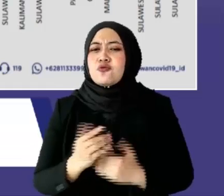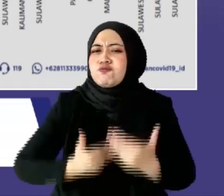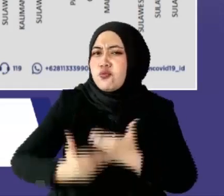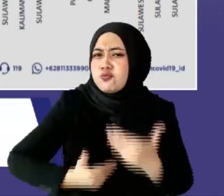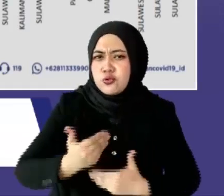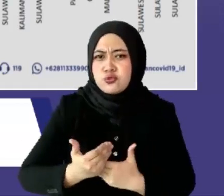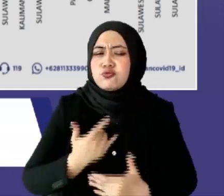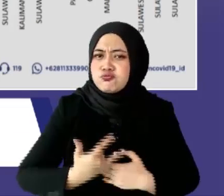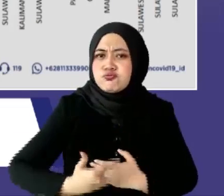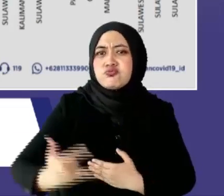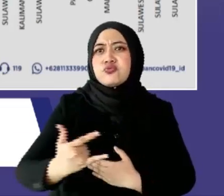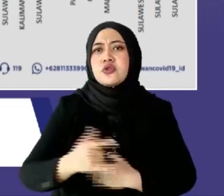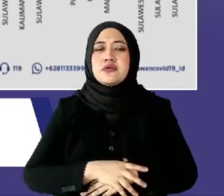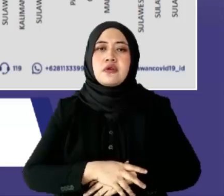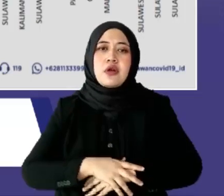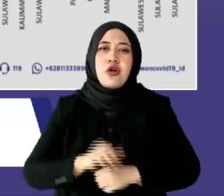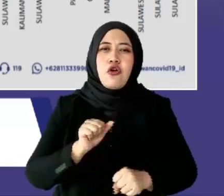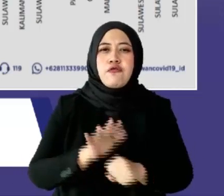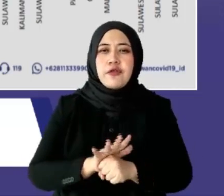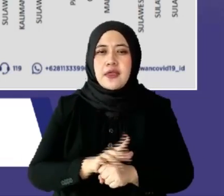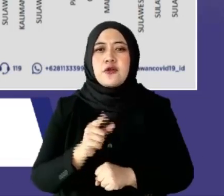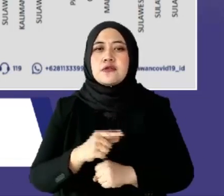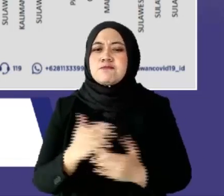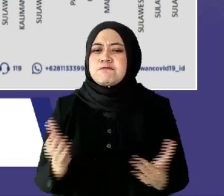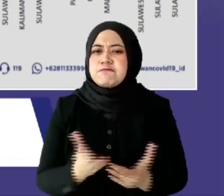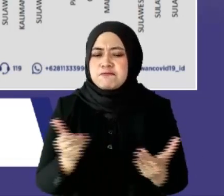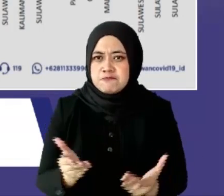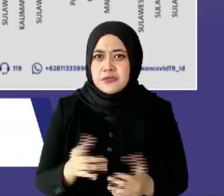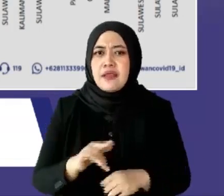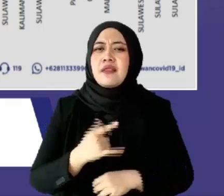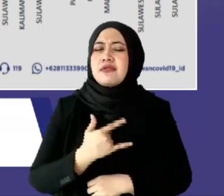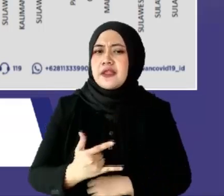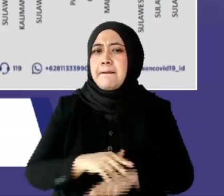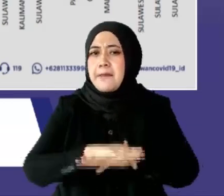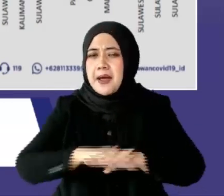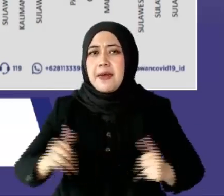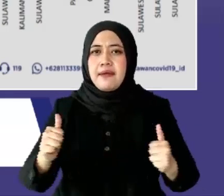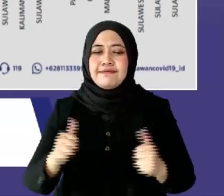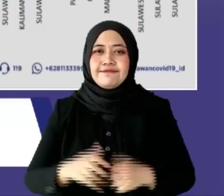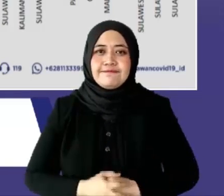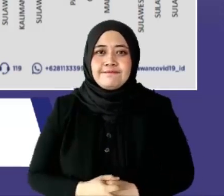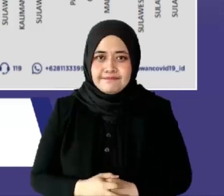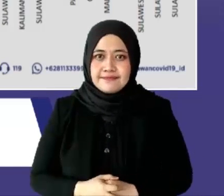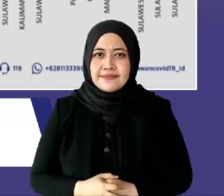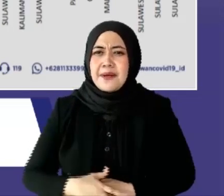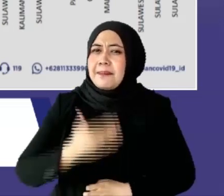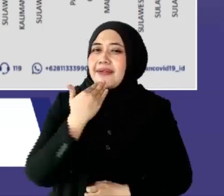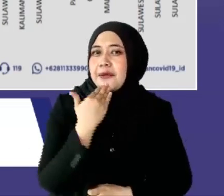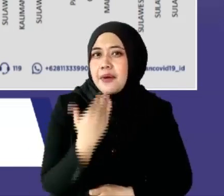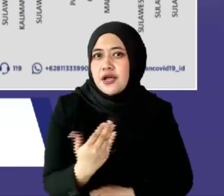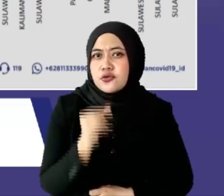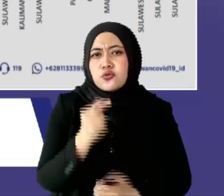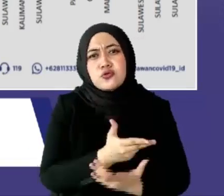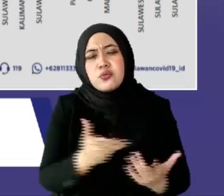terus produktif dan aman COVID-19 selama berada dalam kondisi pandemi. Saya berterima kasih